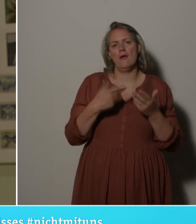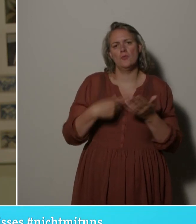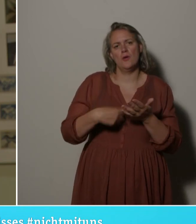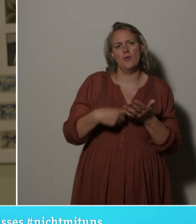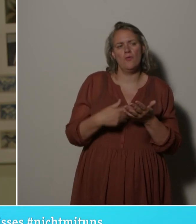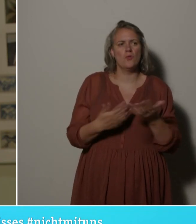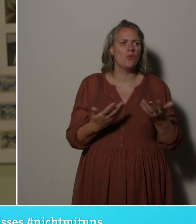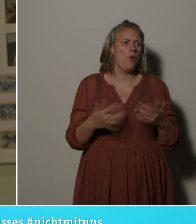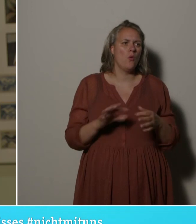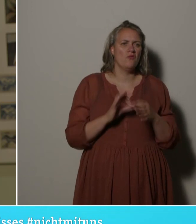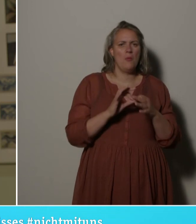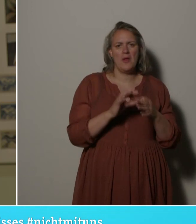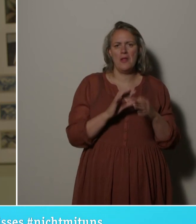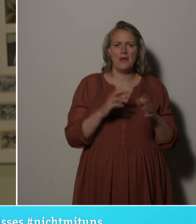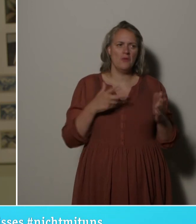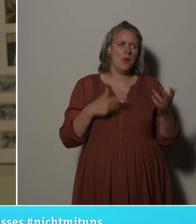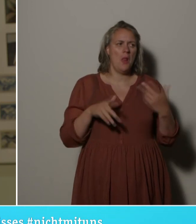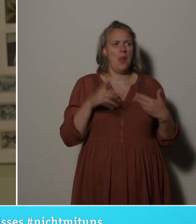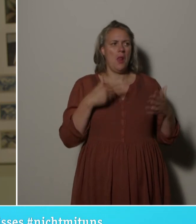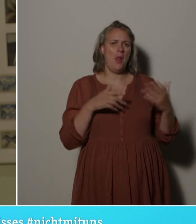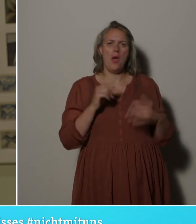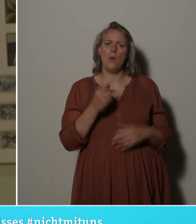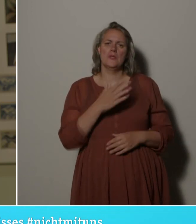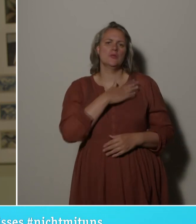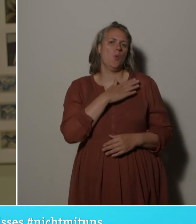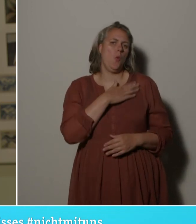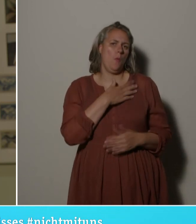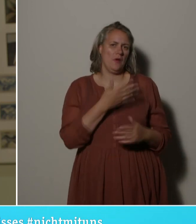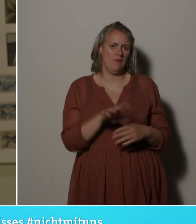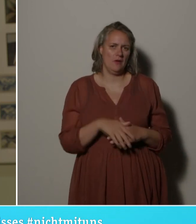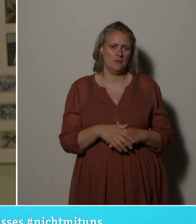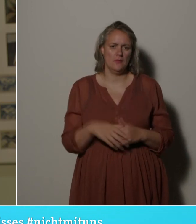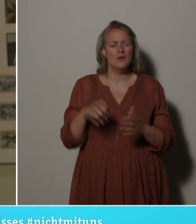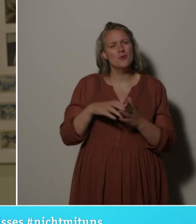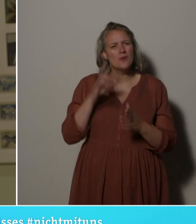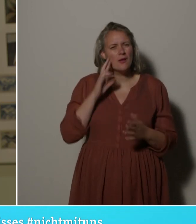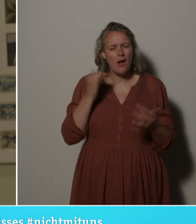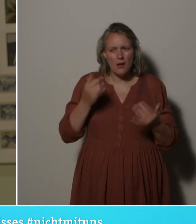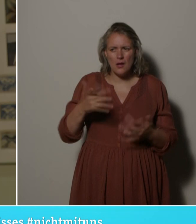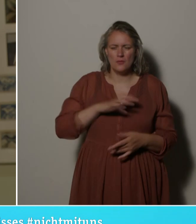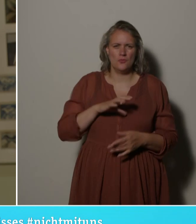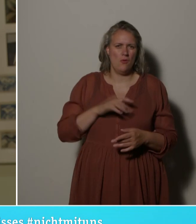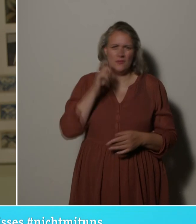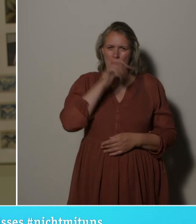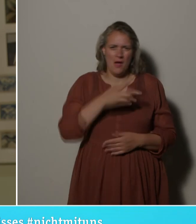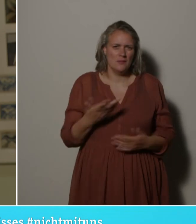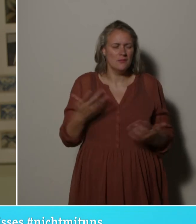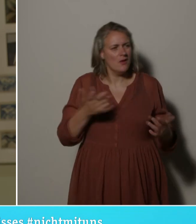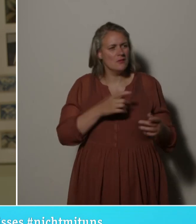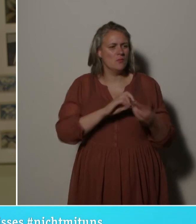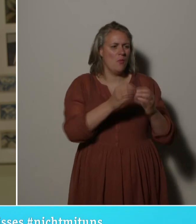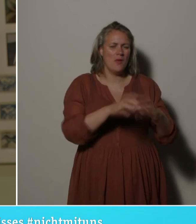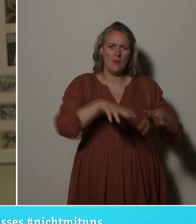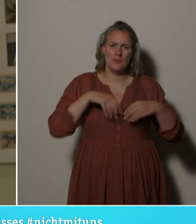mit Verantwortungsabwehr und ein bisschen Eigenlob. Der Stadtrat vertut damit die Chance, sich den Problemen zu stellen, die der